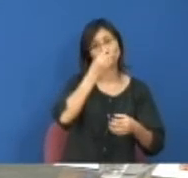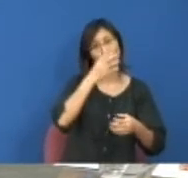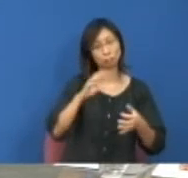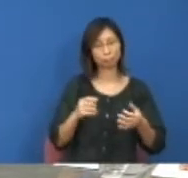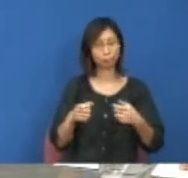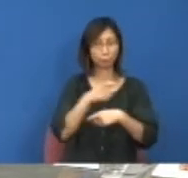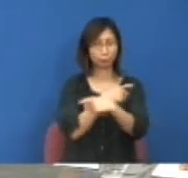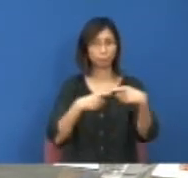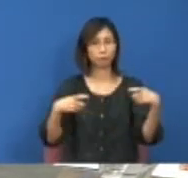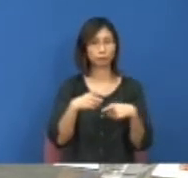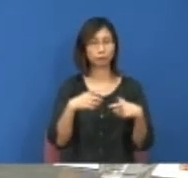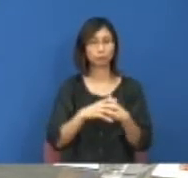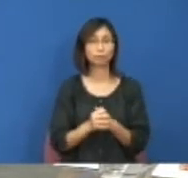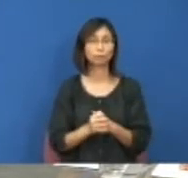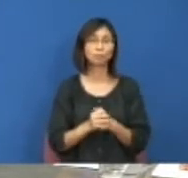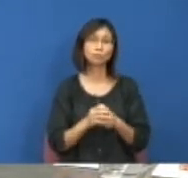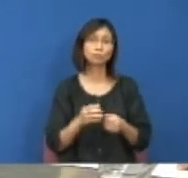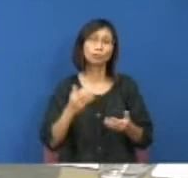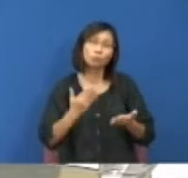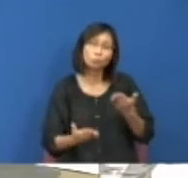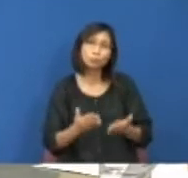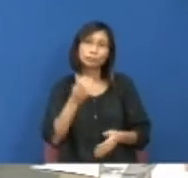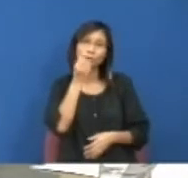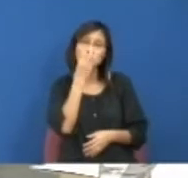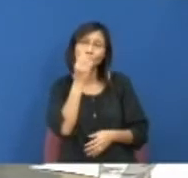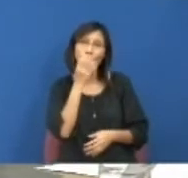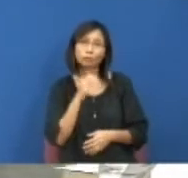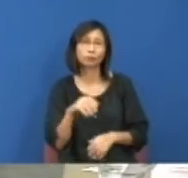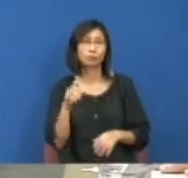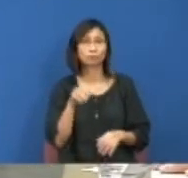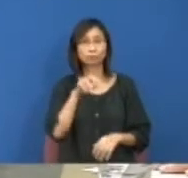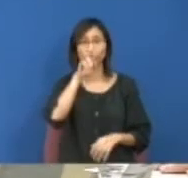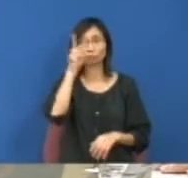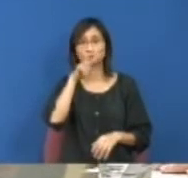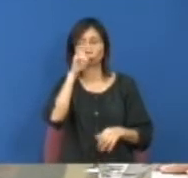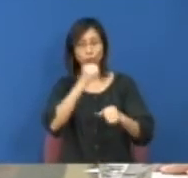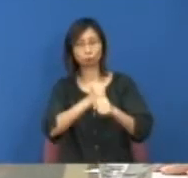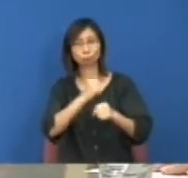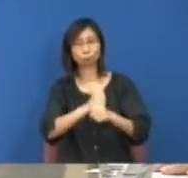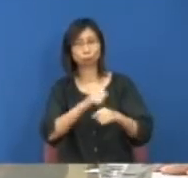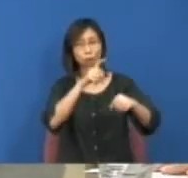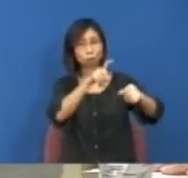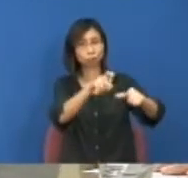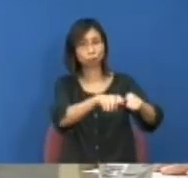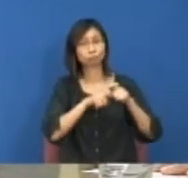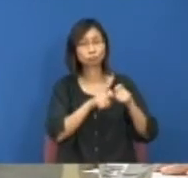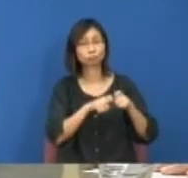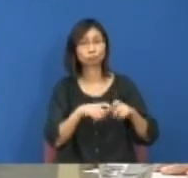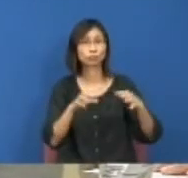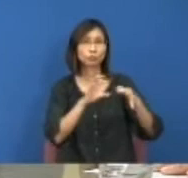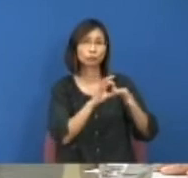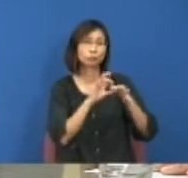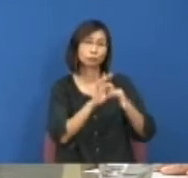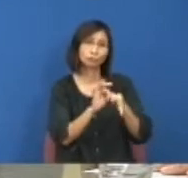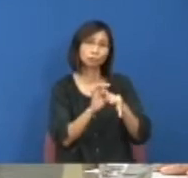在香港的本地的資產階級，或者在香港賺食的外國資產階級，在一個官商勾結的平台上面去鬥